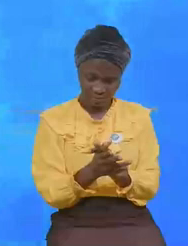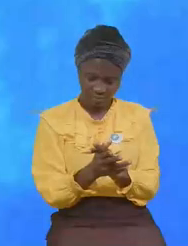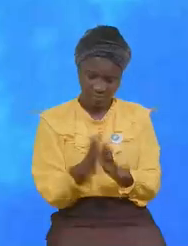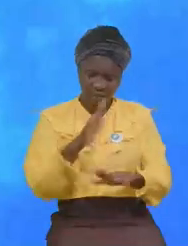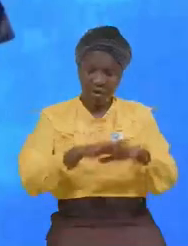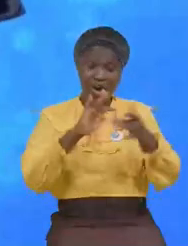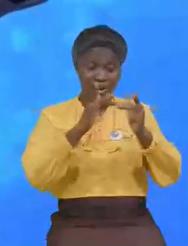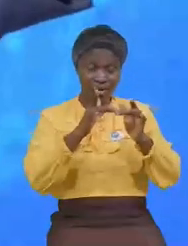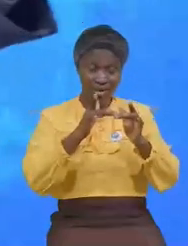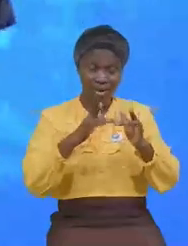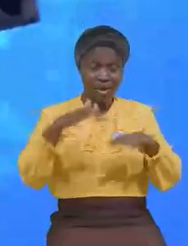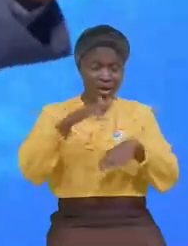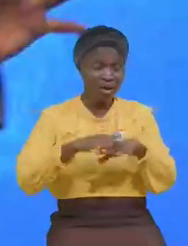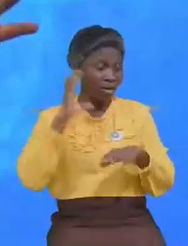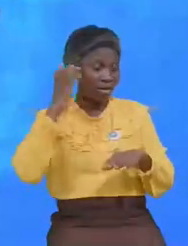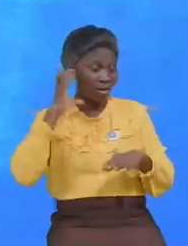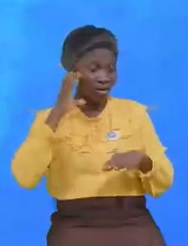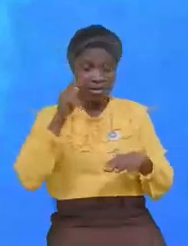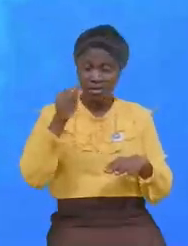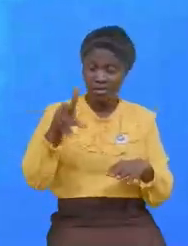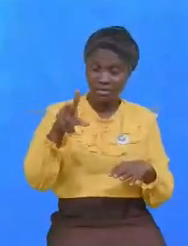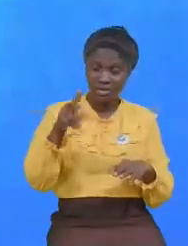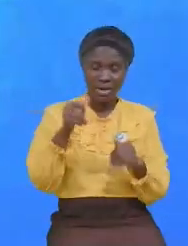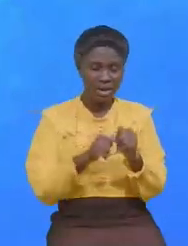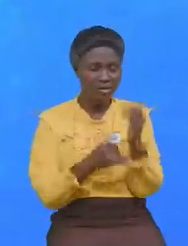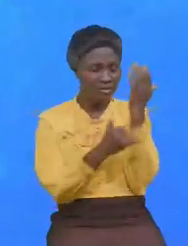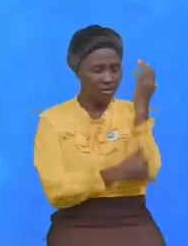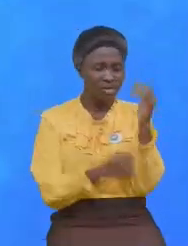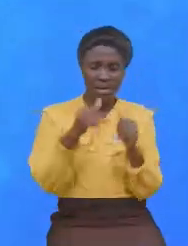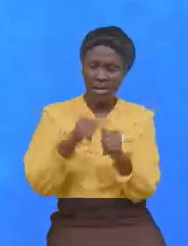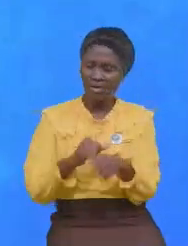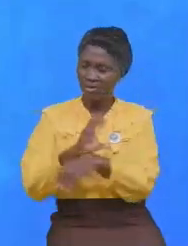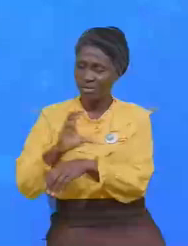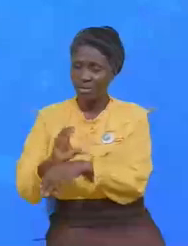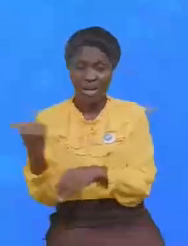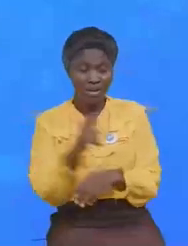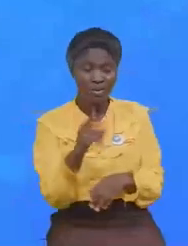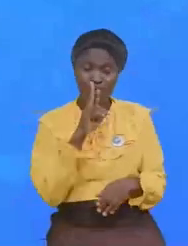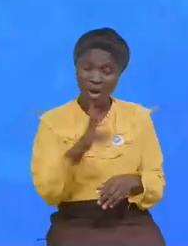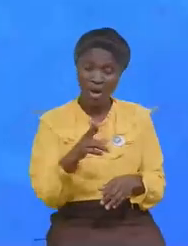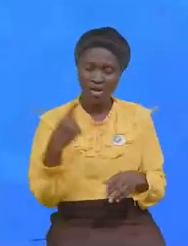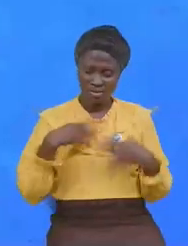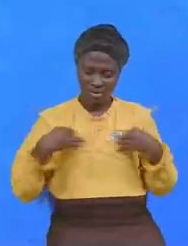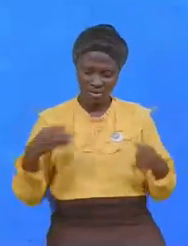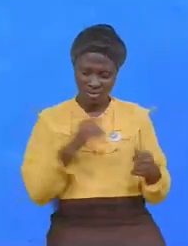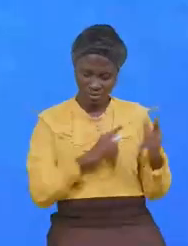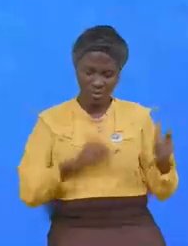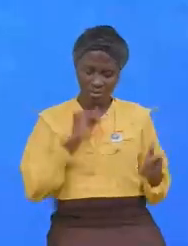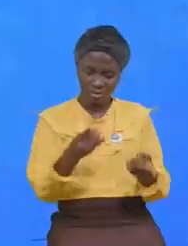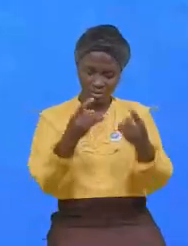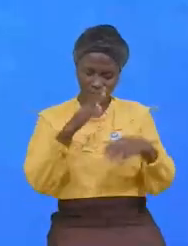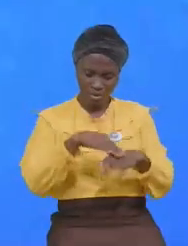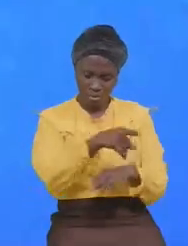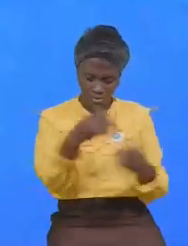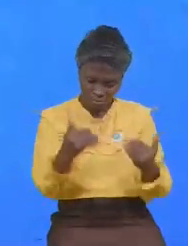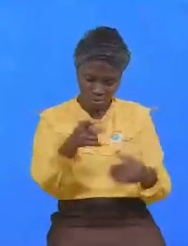En ligne, à la radio, à la télé, quelle que soit votre assemblée où vous êtes, la guérison